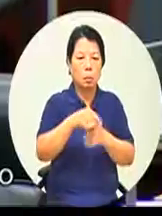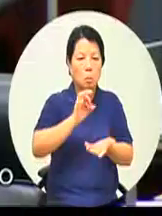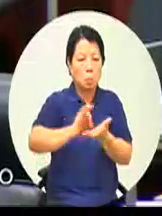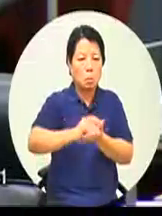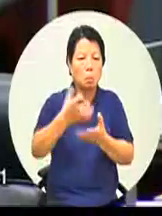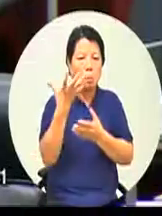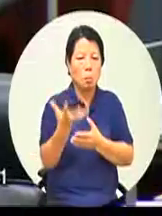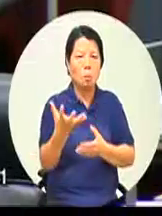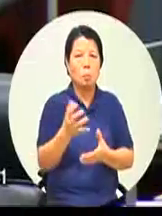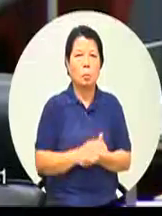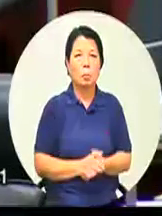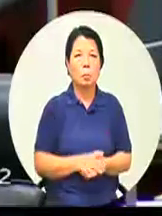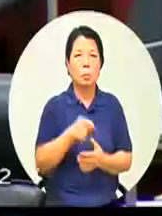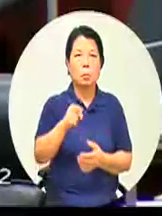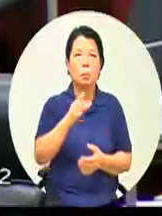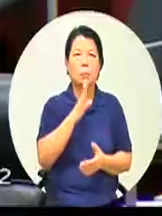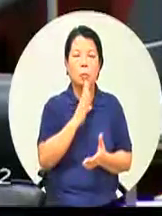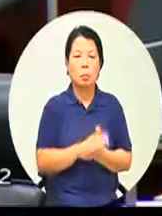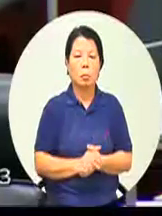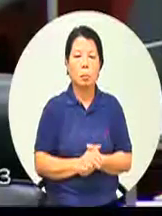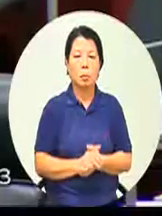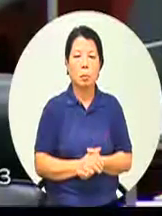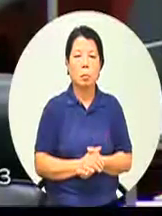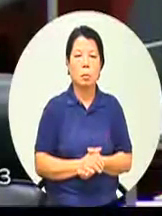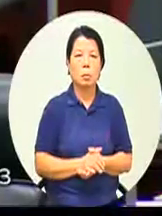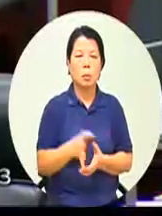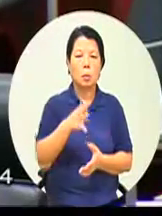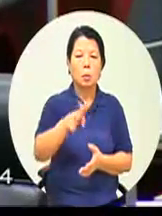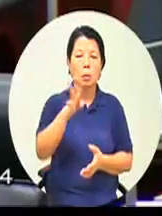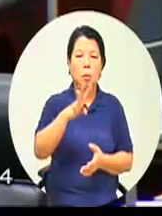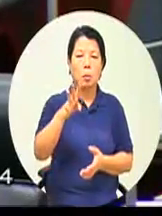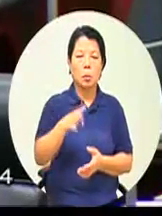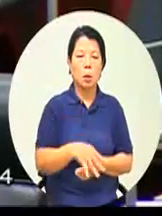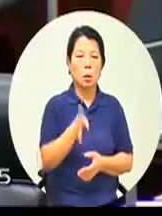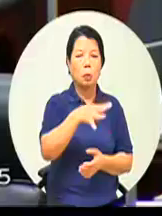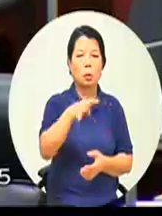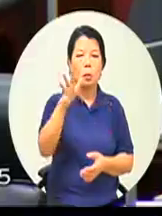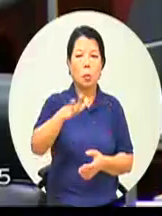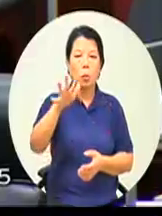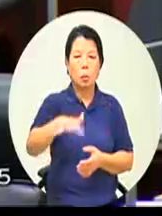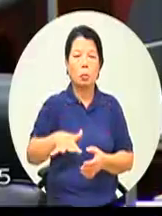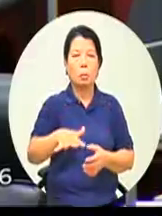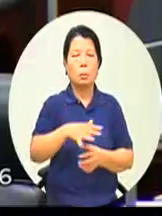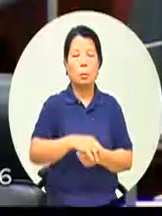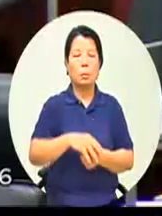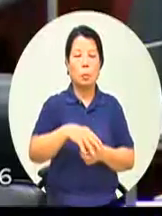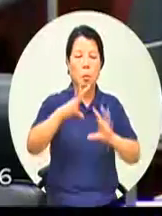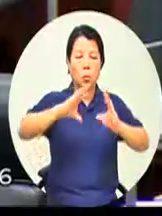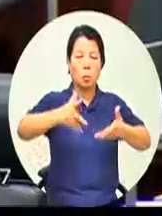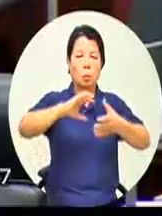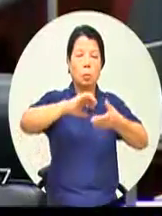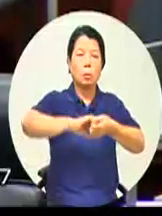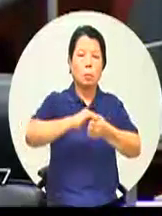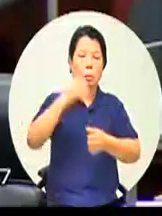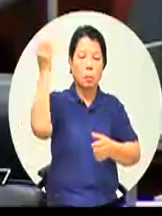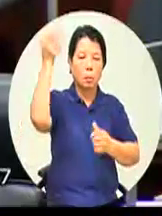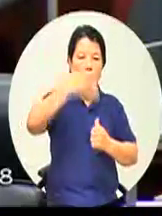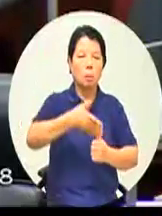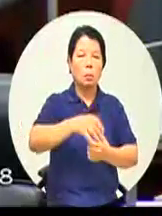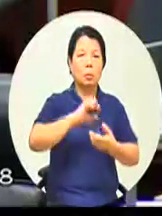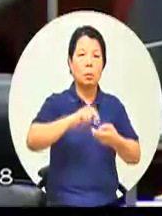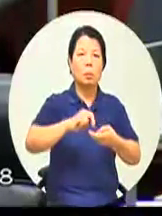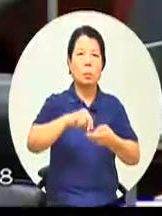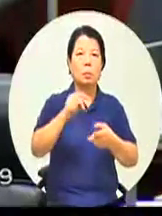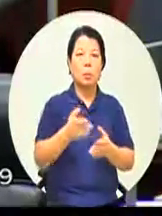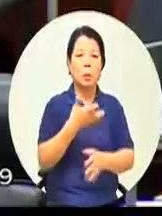想啦，这个是一个四五千年的一个古迹国定遗址，咱放底下。放底下哦，和安尼